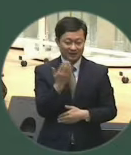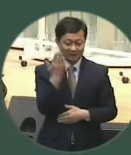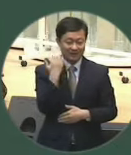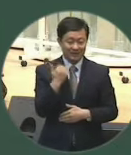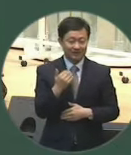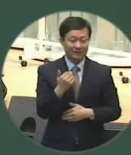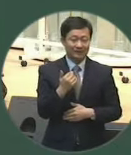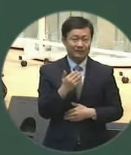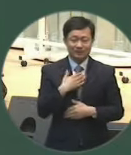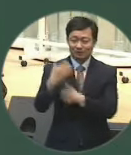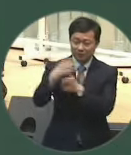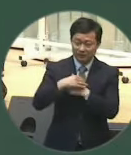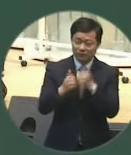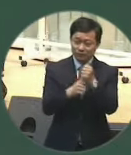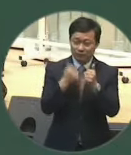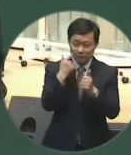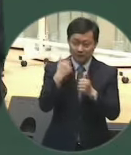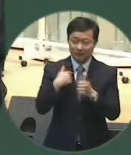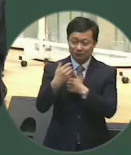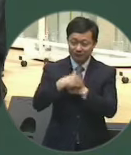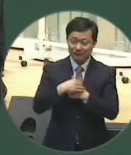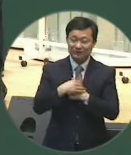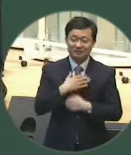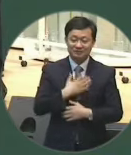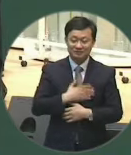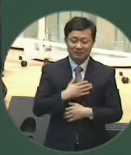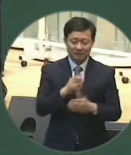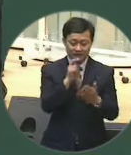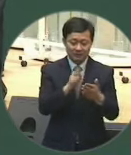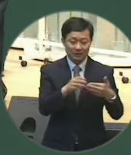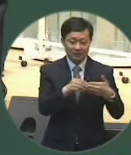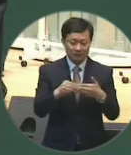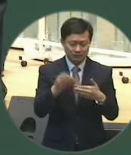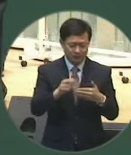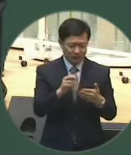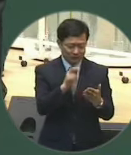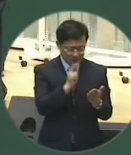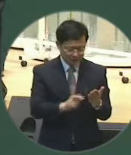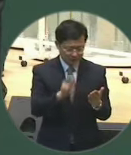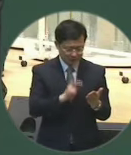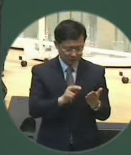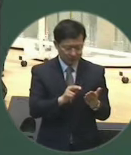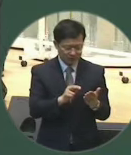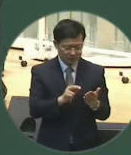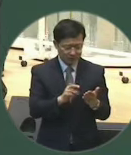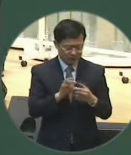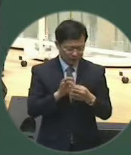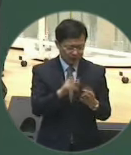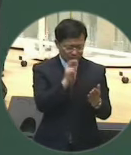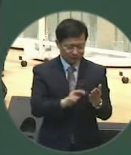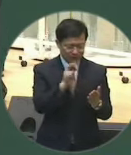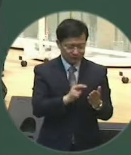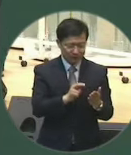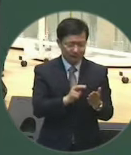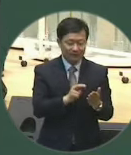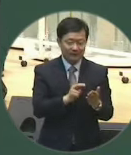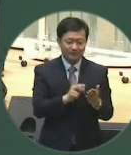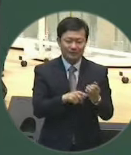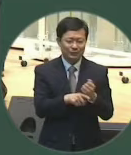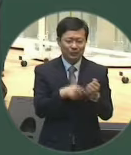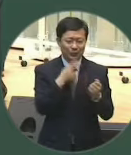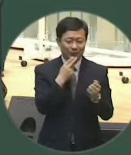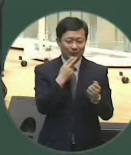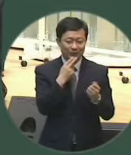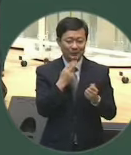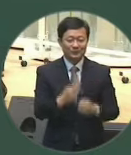praise. 주로 제보가 이렇게 하라고 하니까 저는 찬송만 계속 부르는 거는 별 의미가 없더라고요.